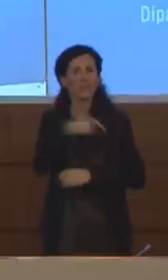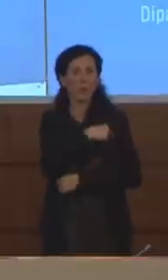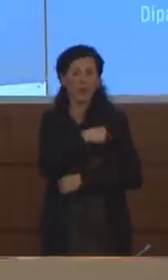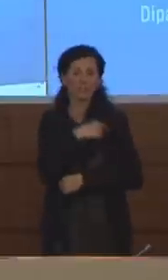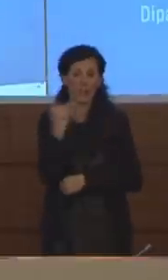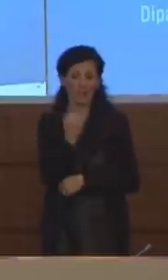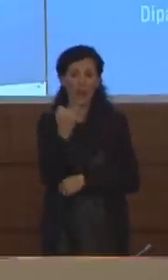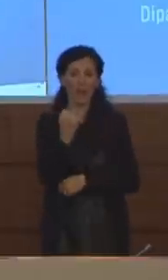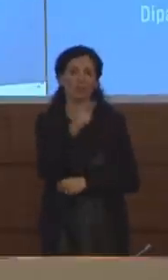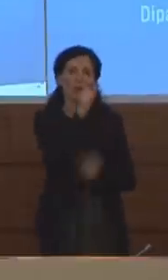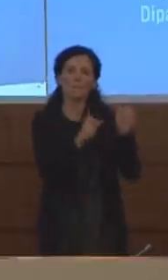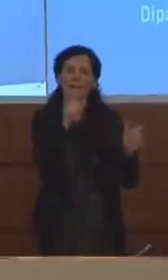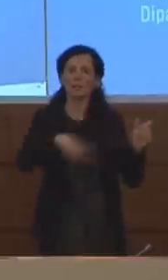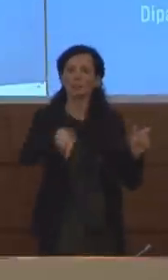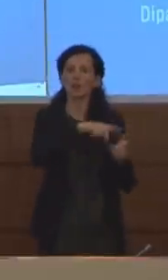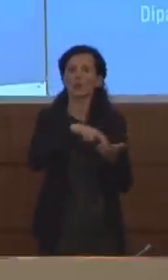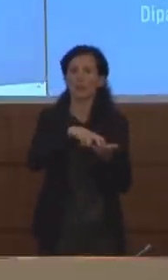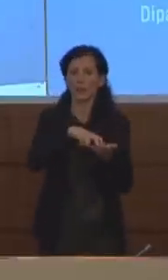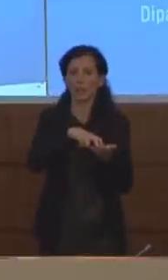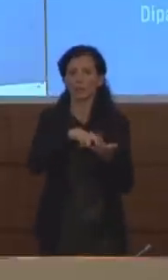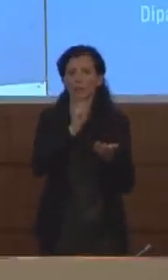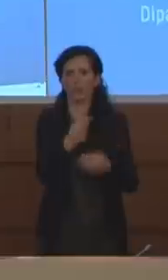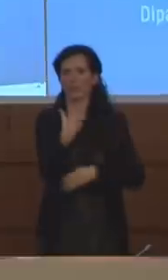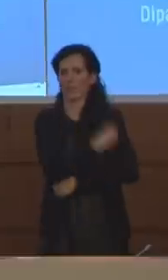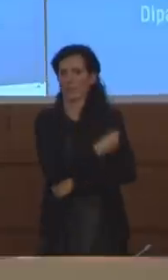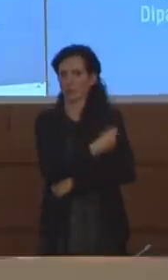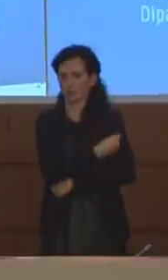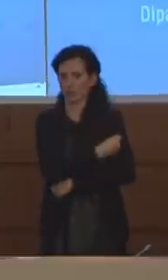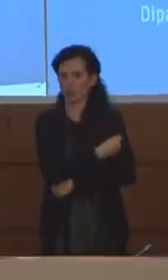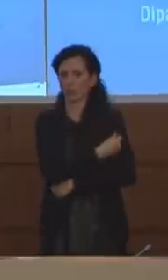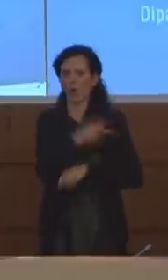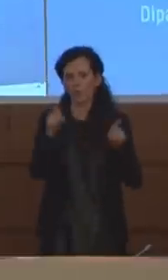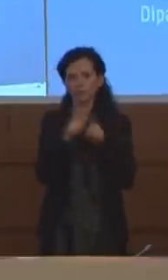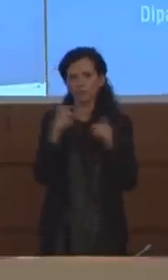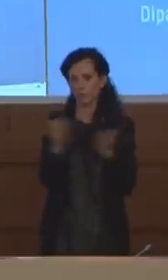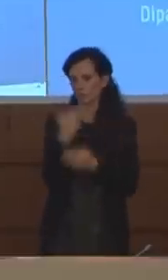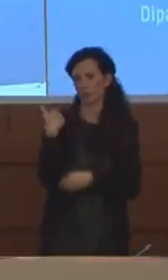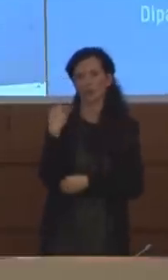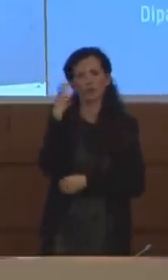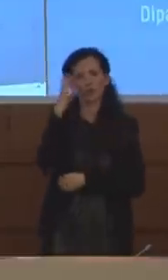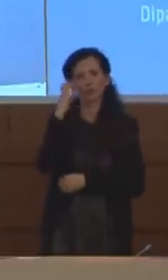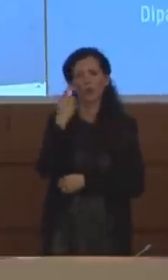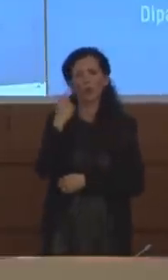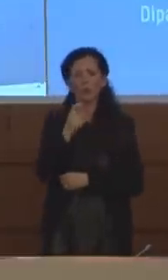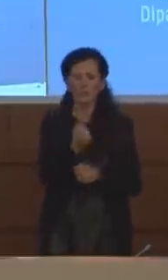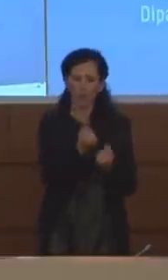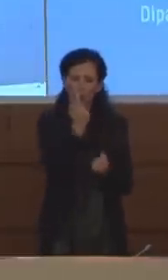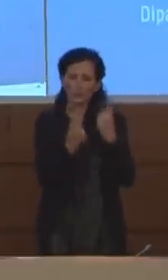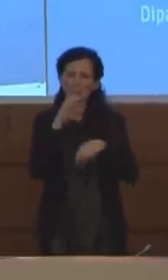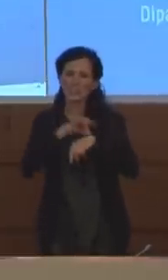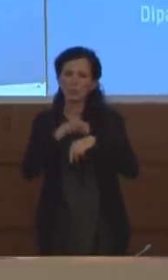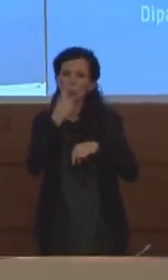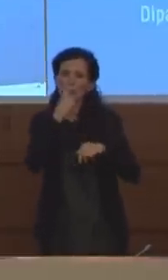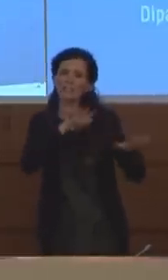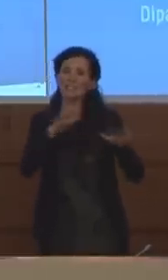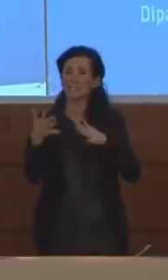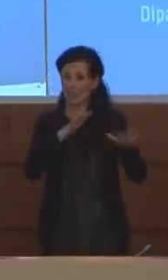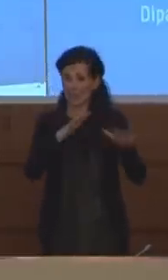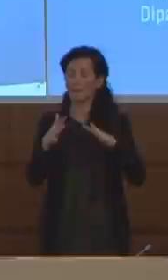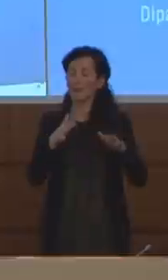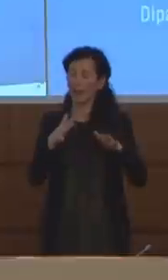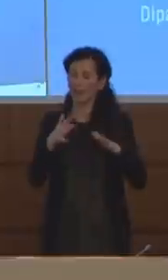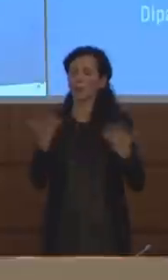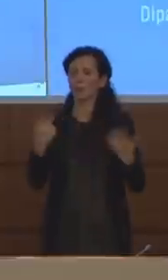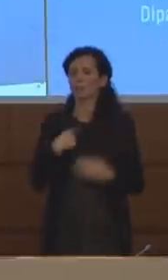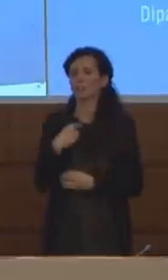questo rischio che come abbiamo visto anche a gennaio può essere anche confondente perché le sintomatologie sono molto simili quindi la domanda è sì io so per certo